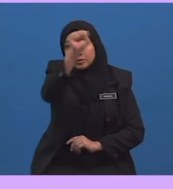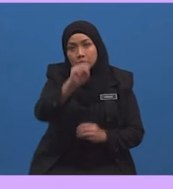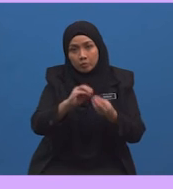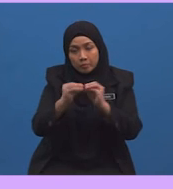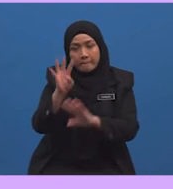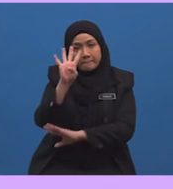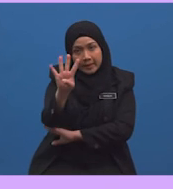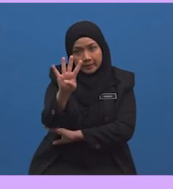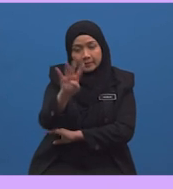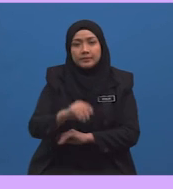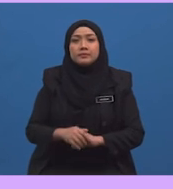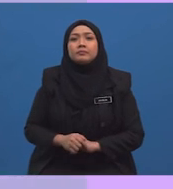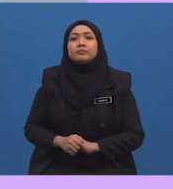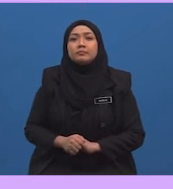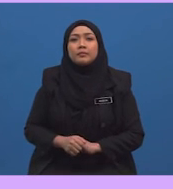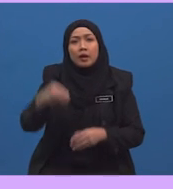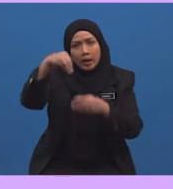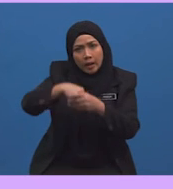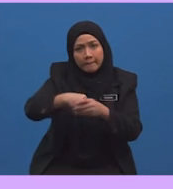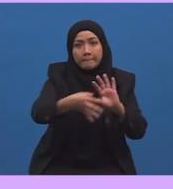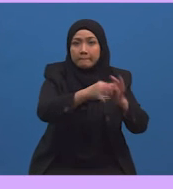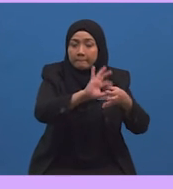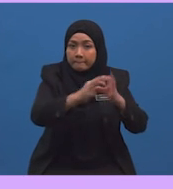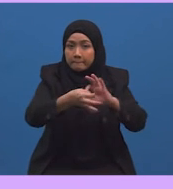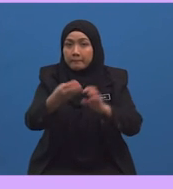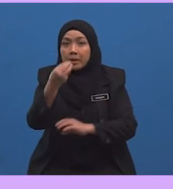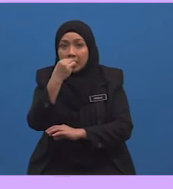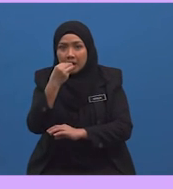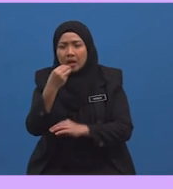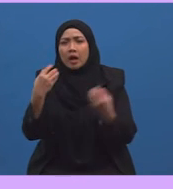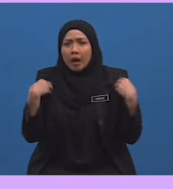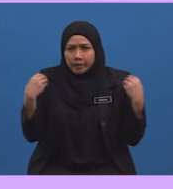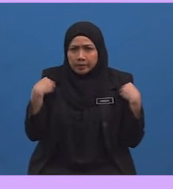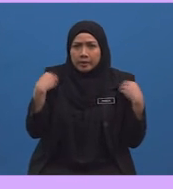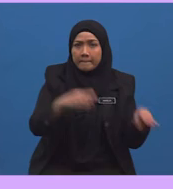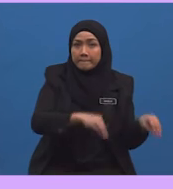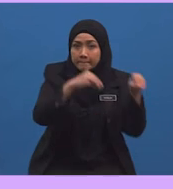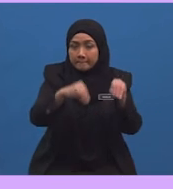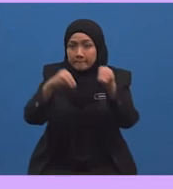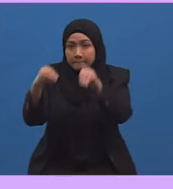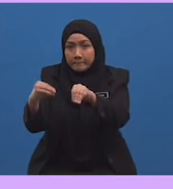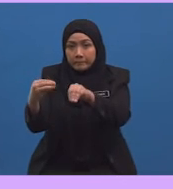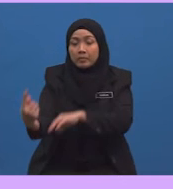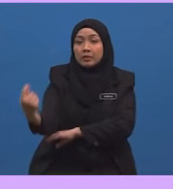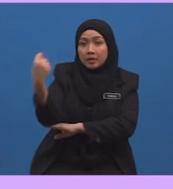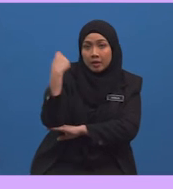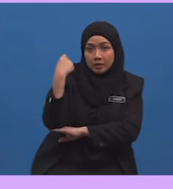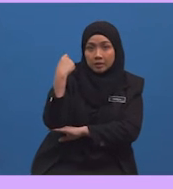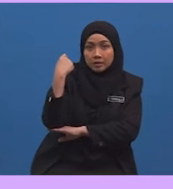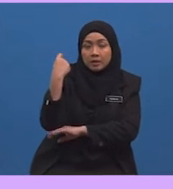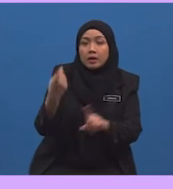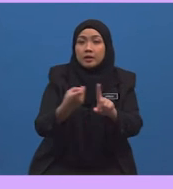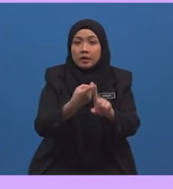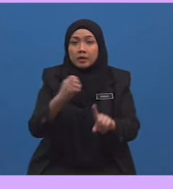Soalan seterusnya, dalam rantai makanan berlaku pemindahan tenaga dari satu organisma ke organisma yang